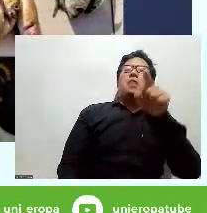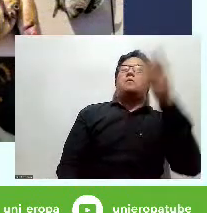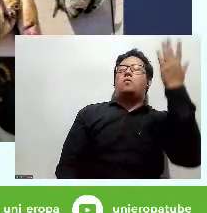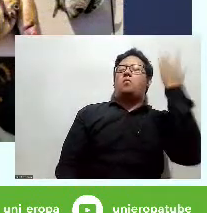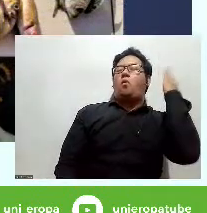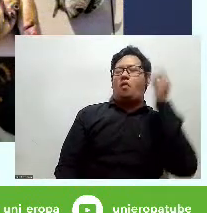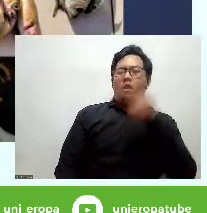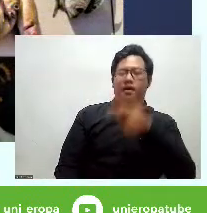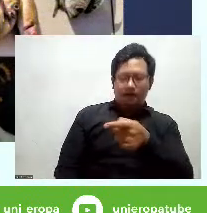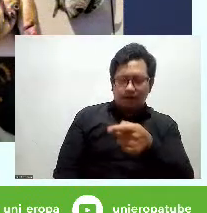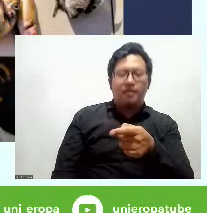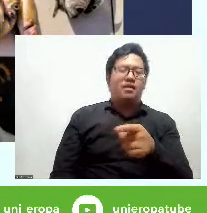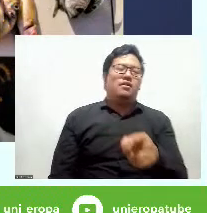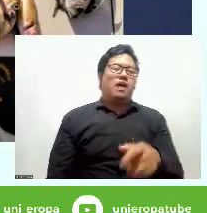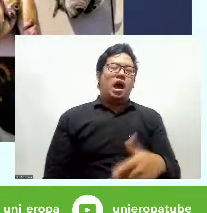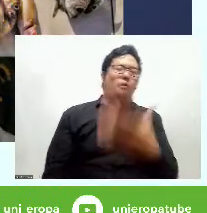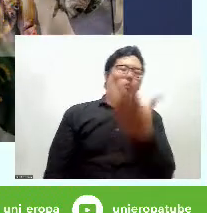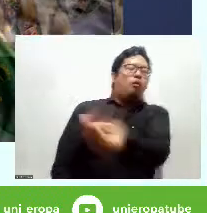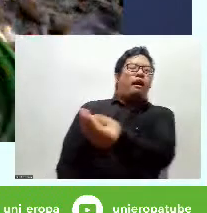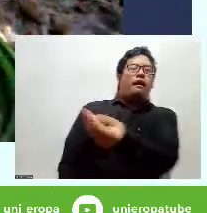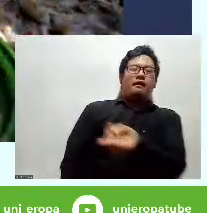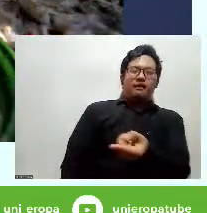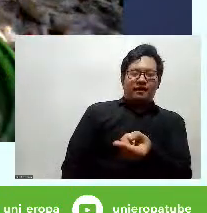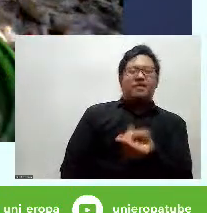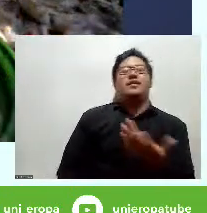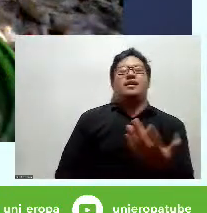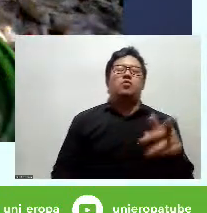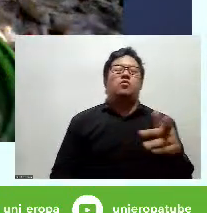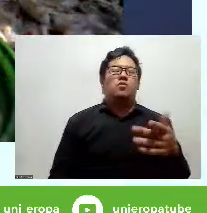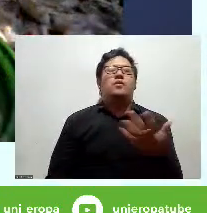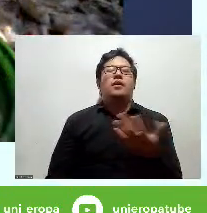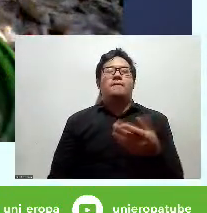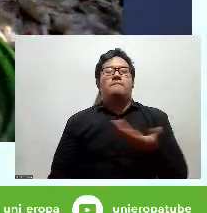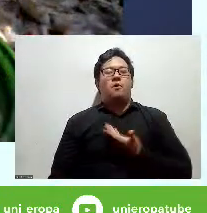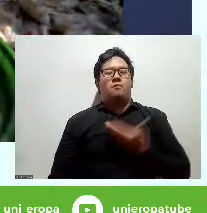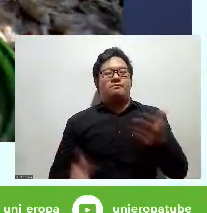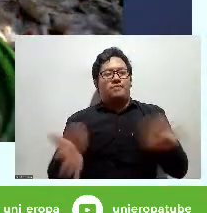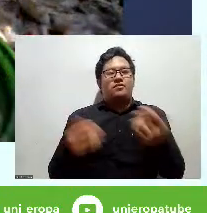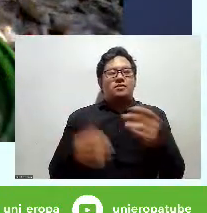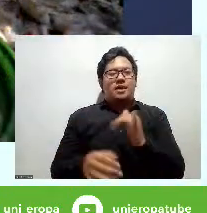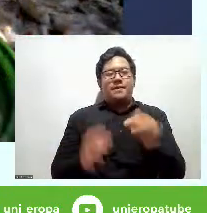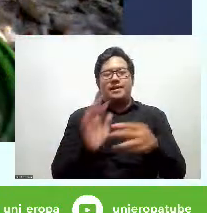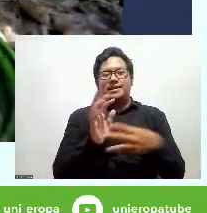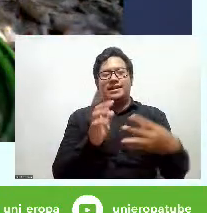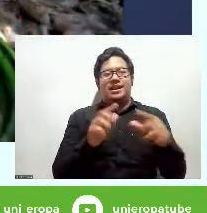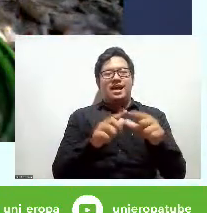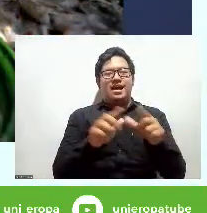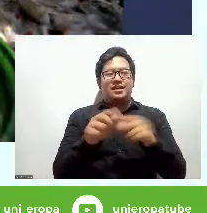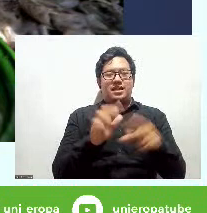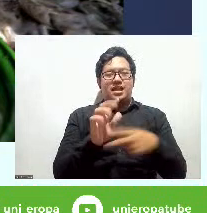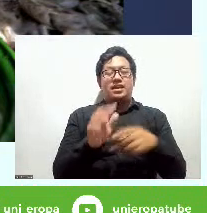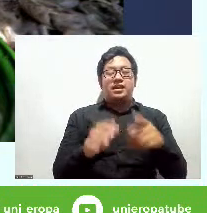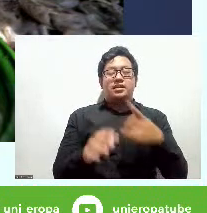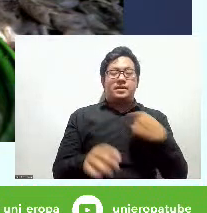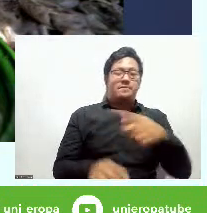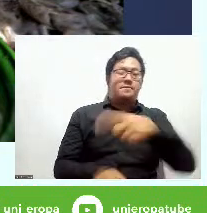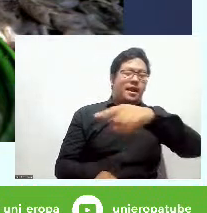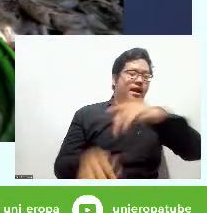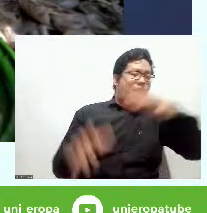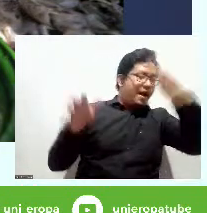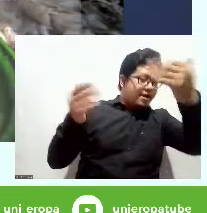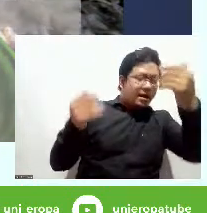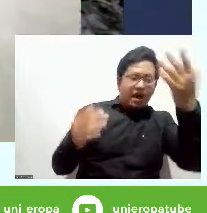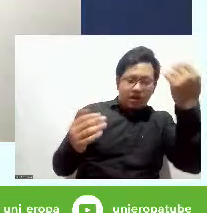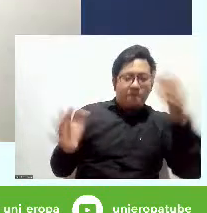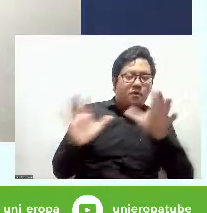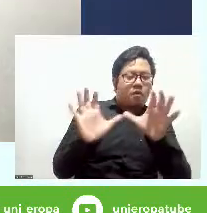pakai bahasa bahasa gaulnya itu kita sedang bangun dengan nelayan jadi kita kita ajak mereka untuk kemudian berkelompok sehingga akan